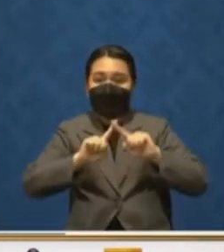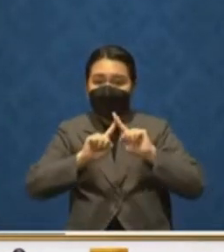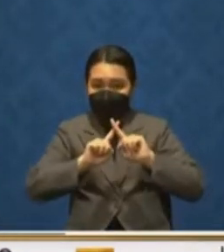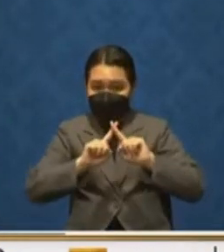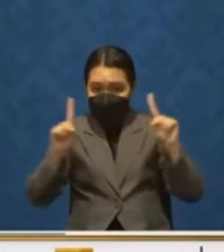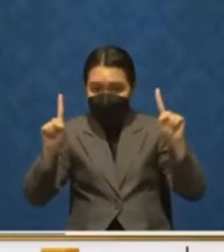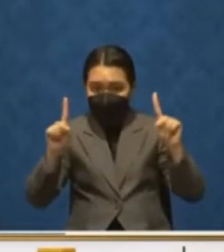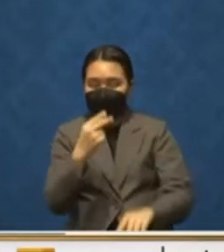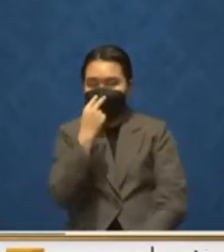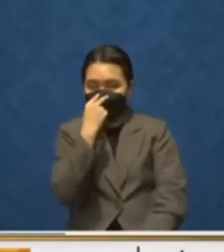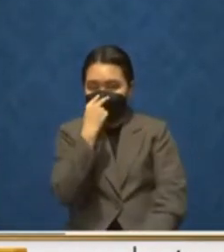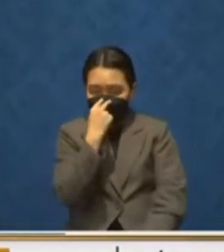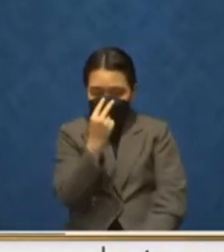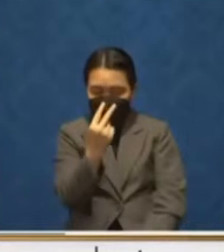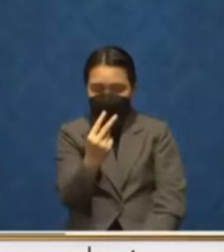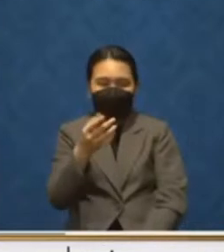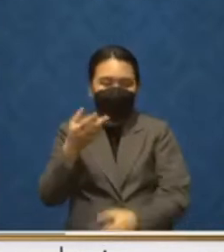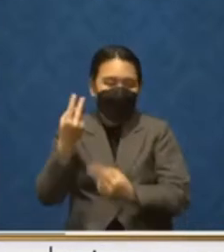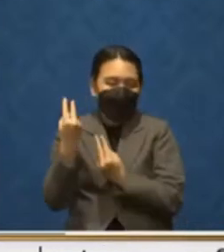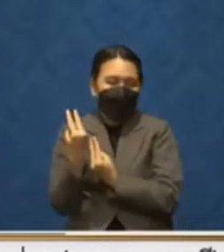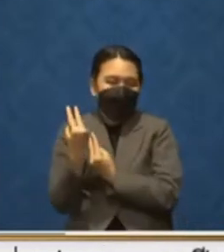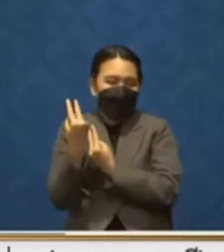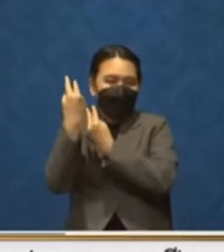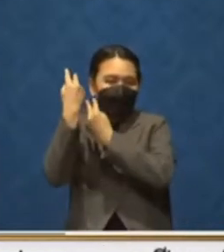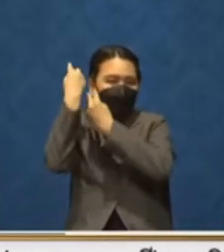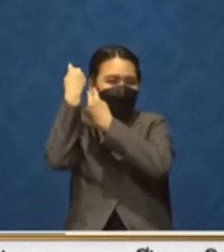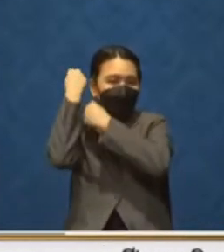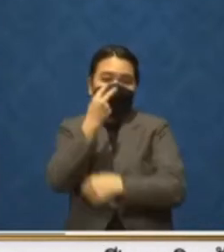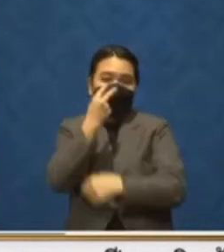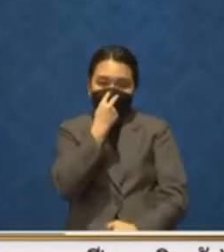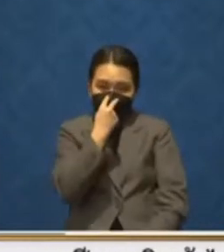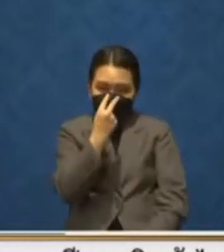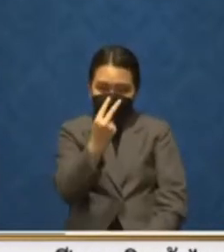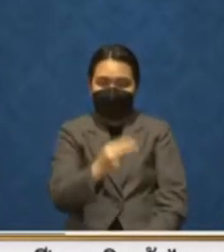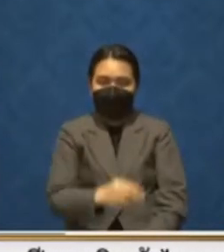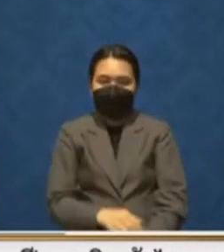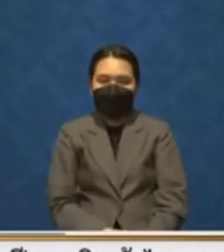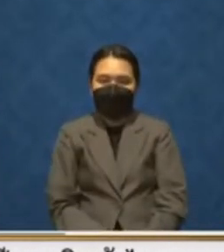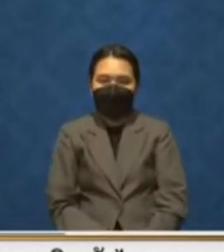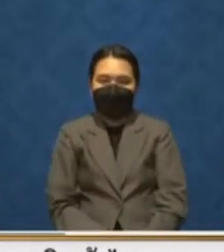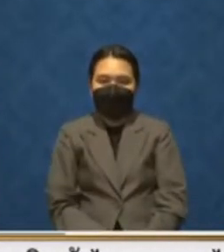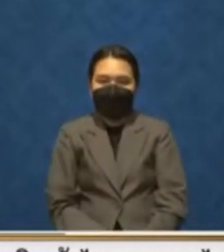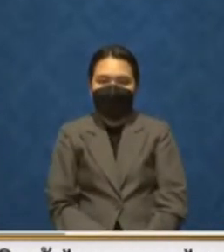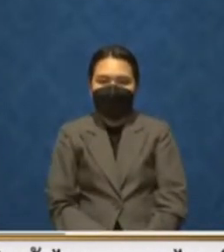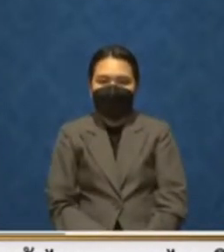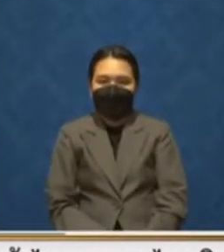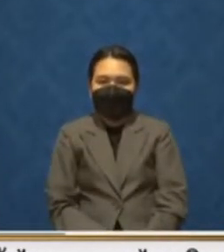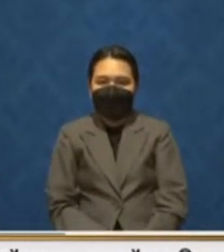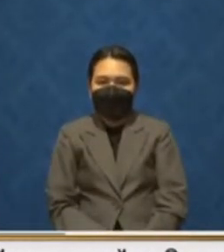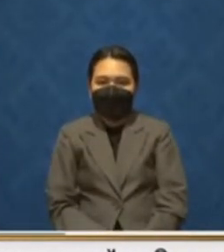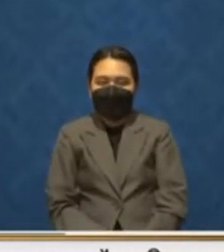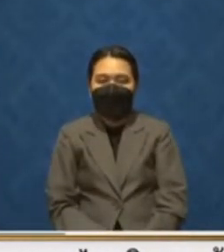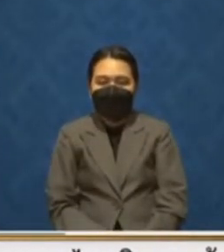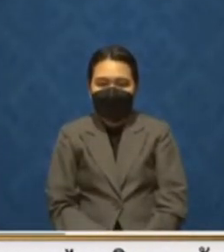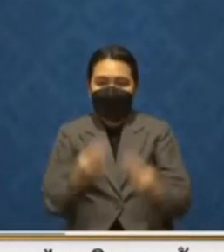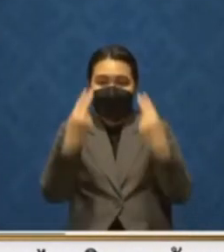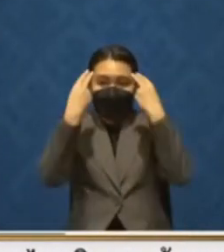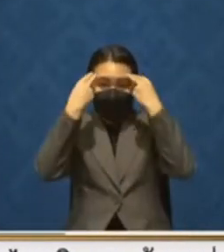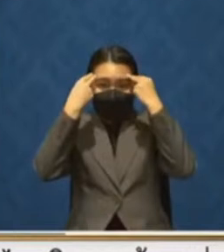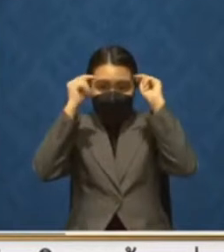กลับไปดูย้อนหลังสักนิดหนึ่งนะครับณวันที่ฯพณฯนายกรัฐมนตรี